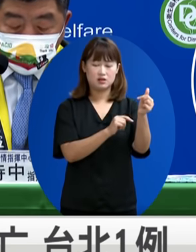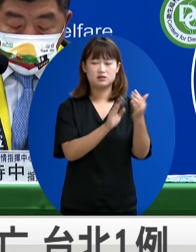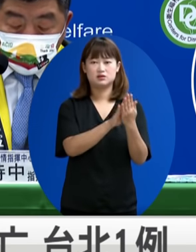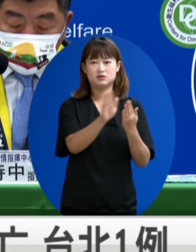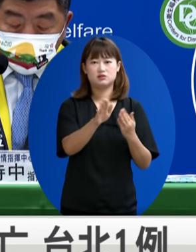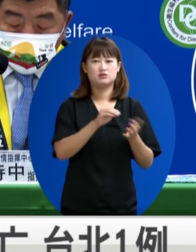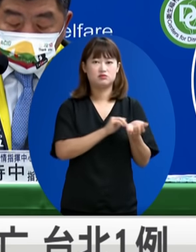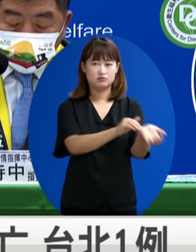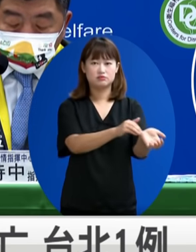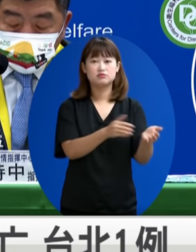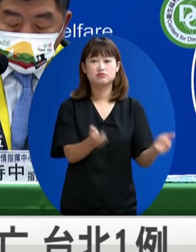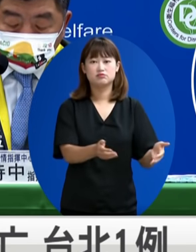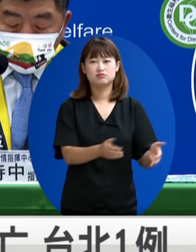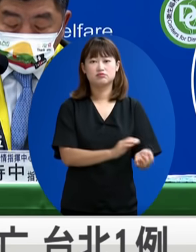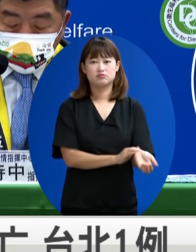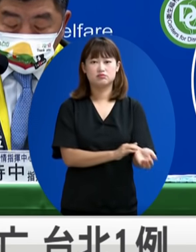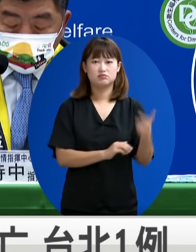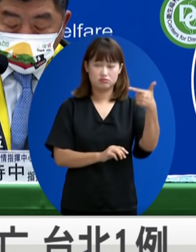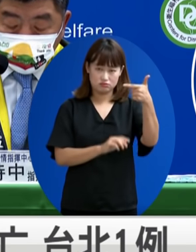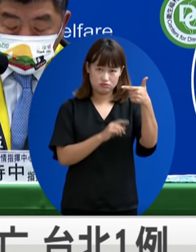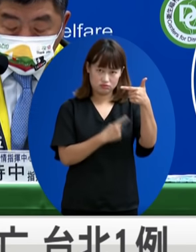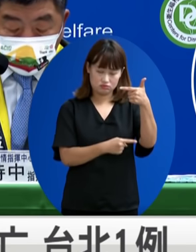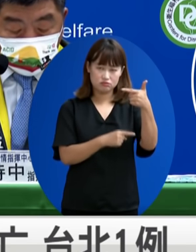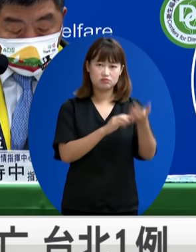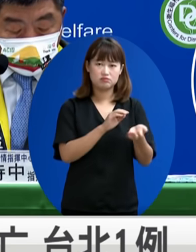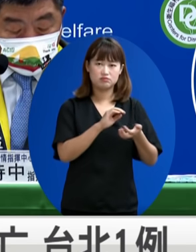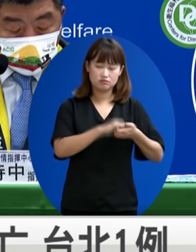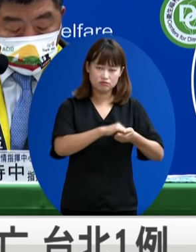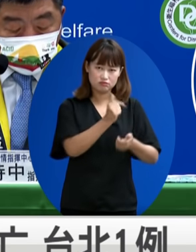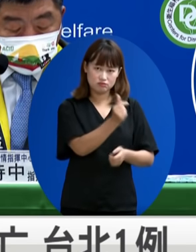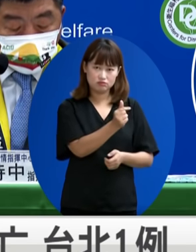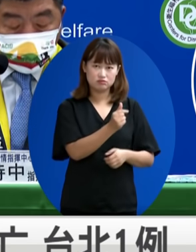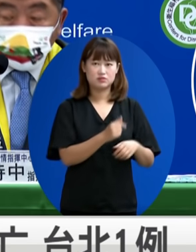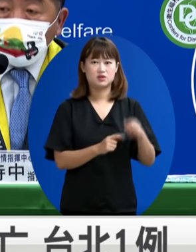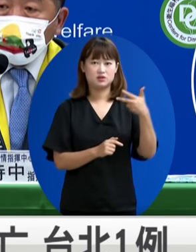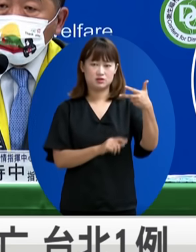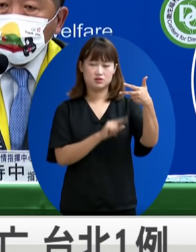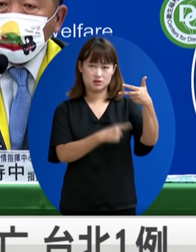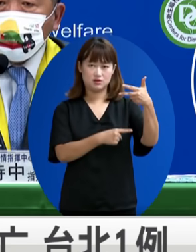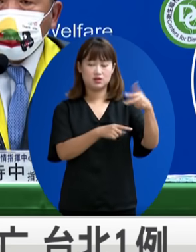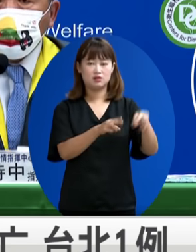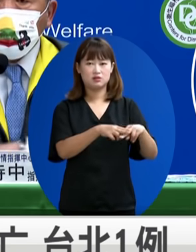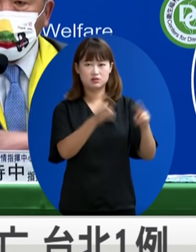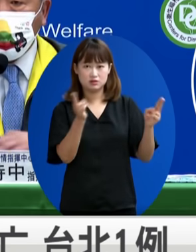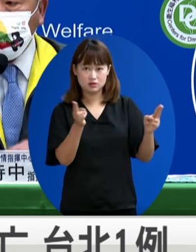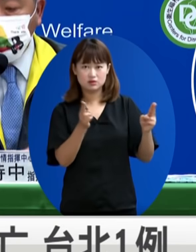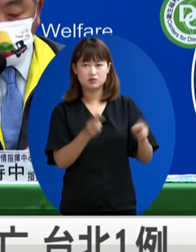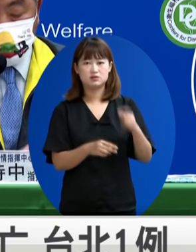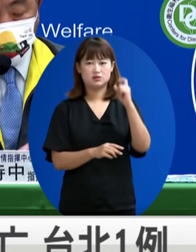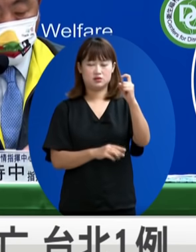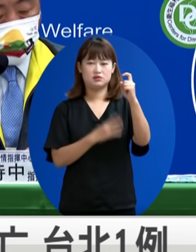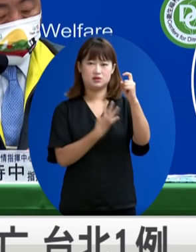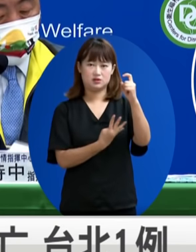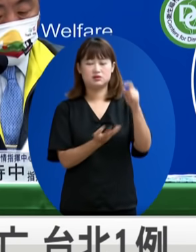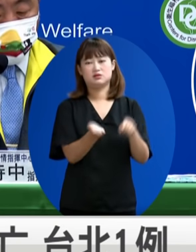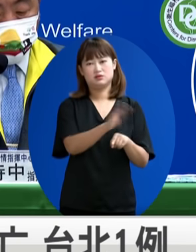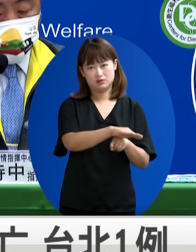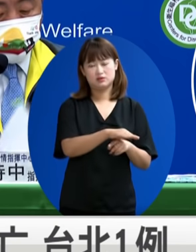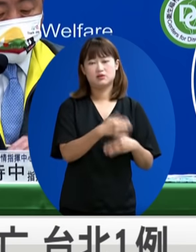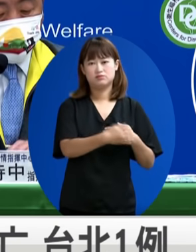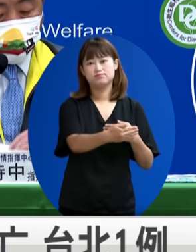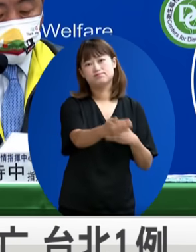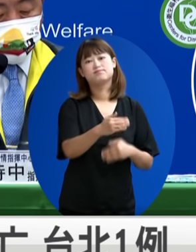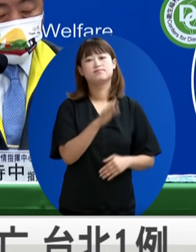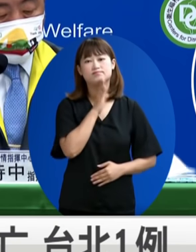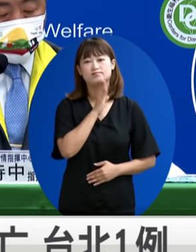院。6月1日确诊，那9月17日解除隔离，那10月4日死亡。